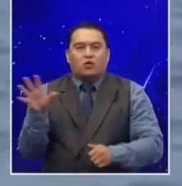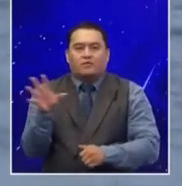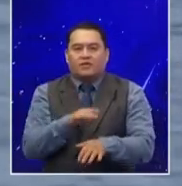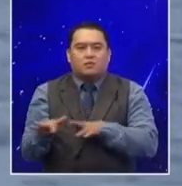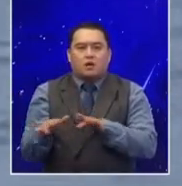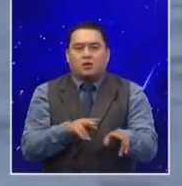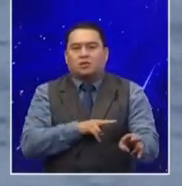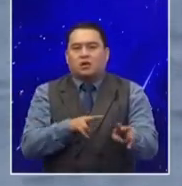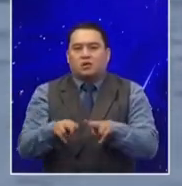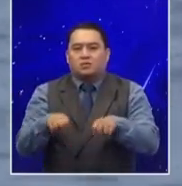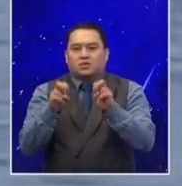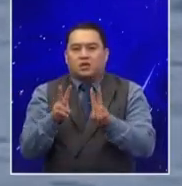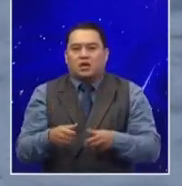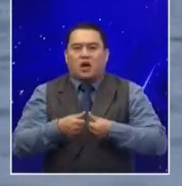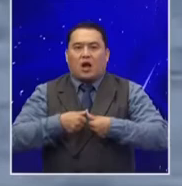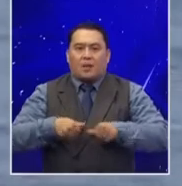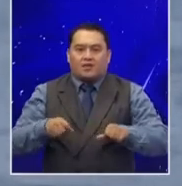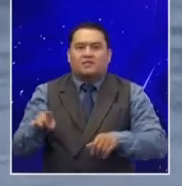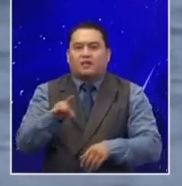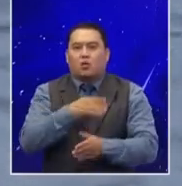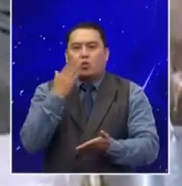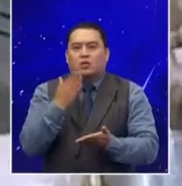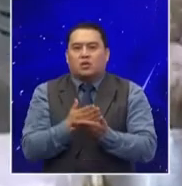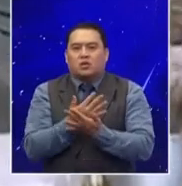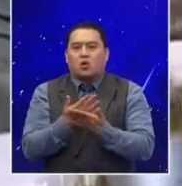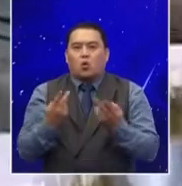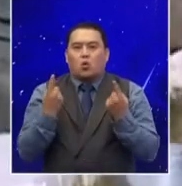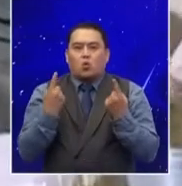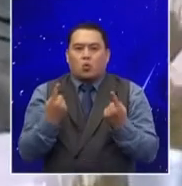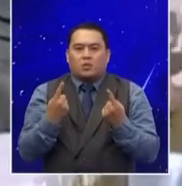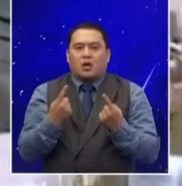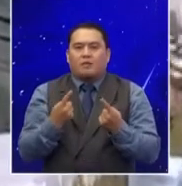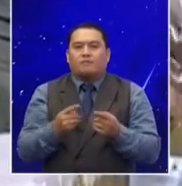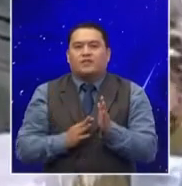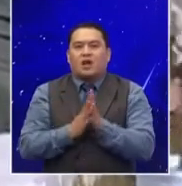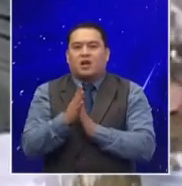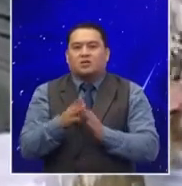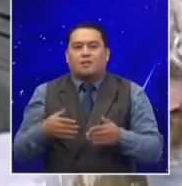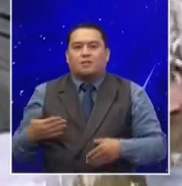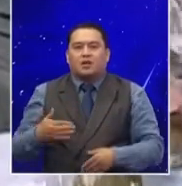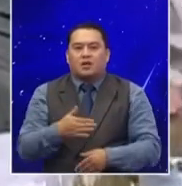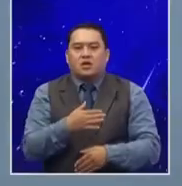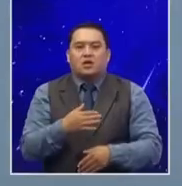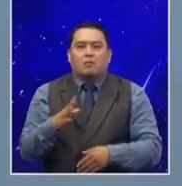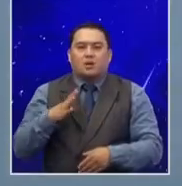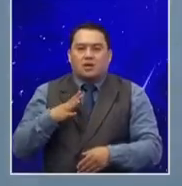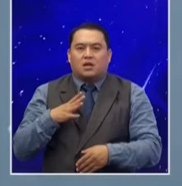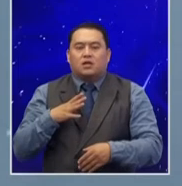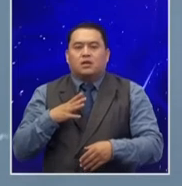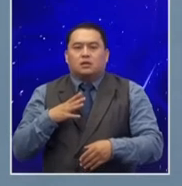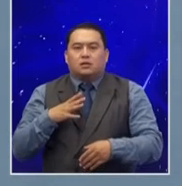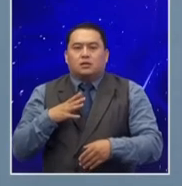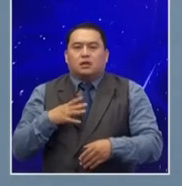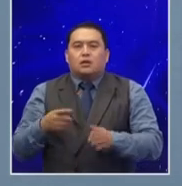на контроле специальной комиссии. В регионе действует несколько крупных питомников по выращиванию мальков. Их рыбой провели зарыбление